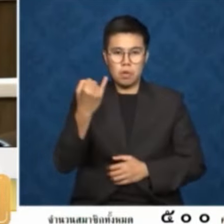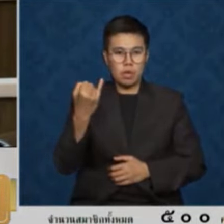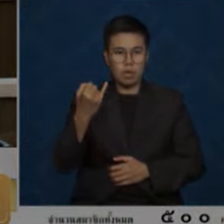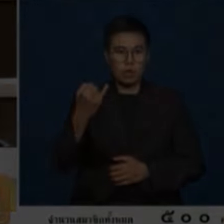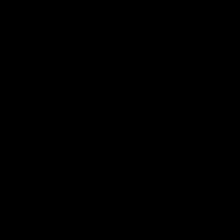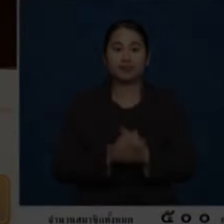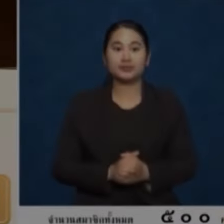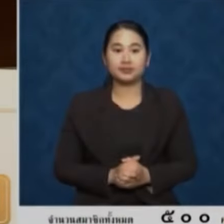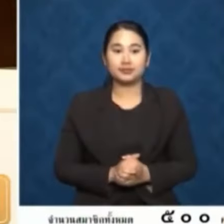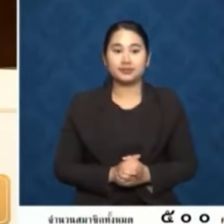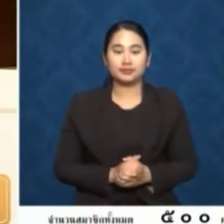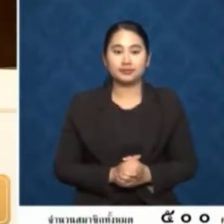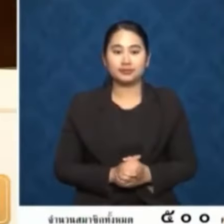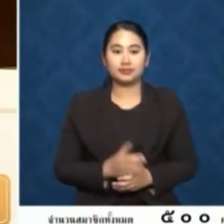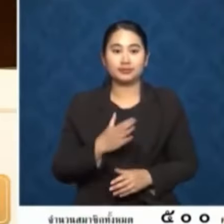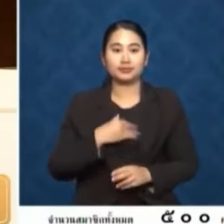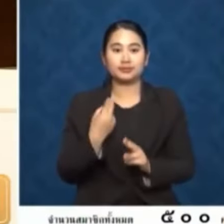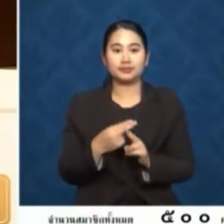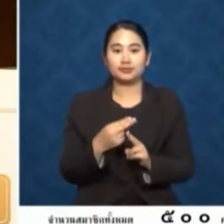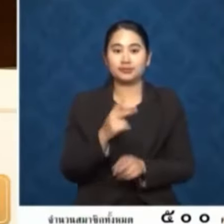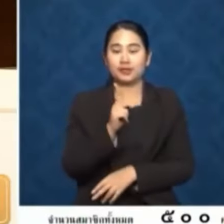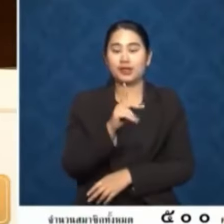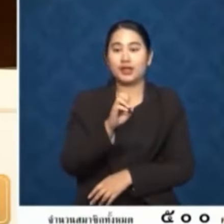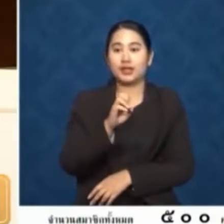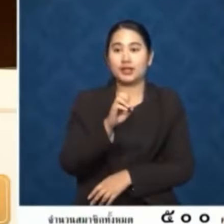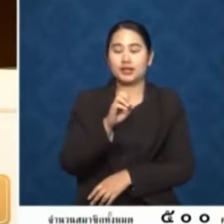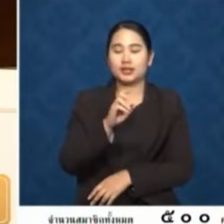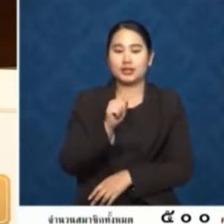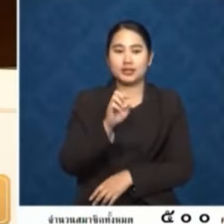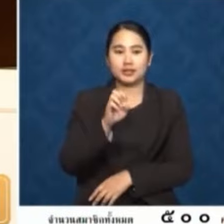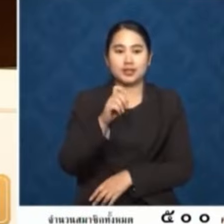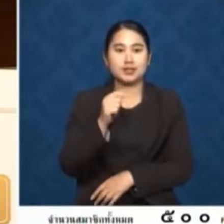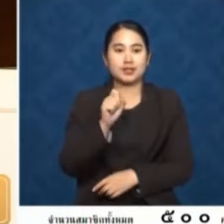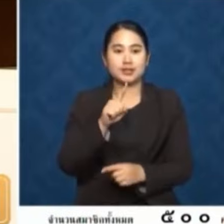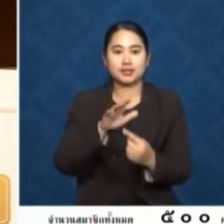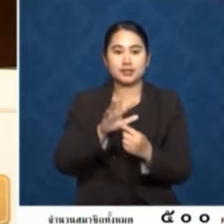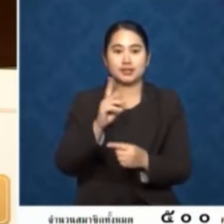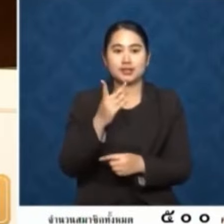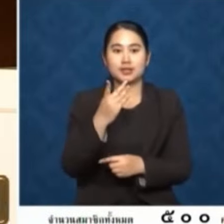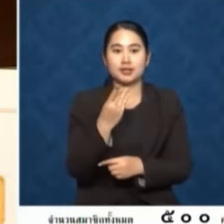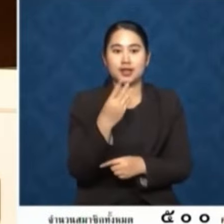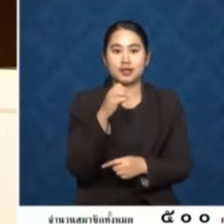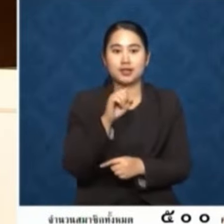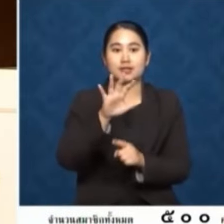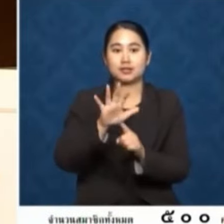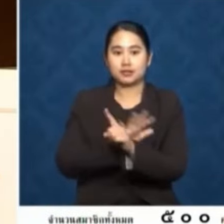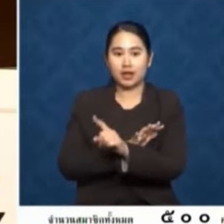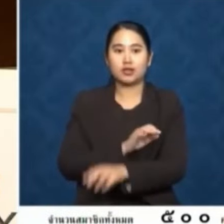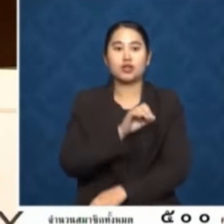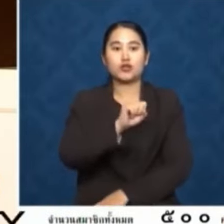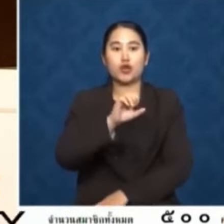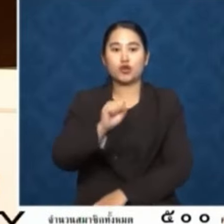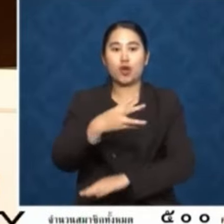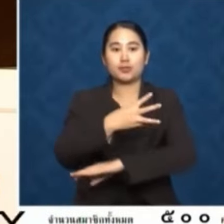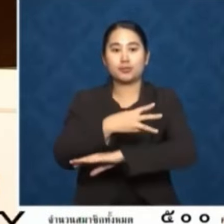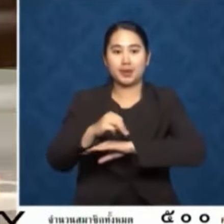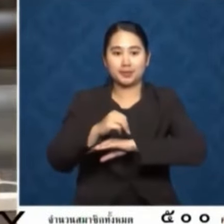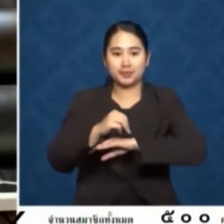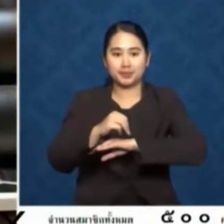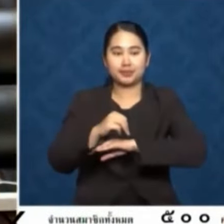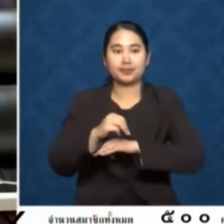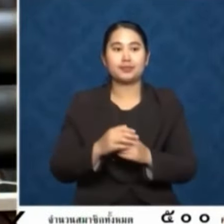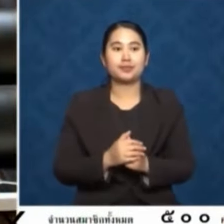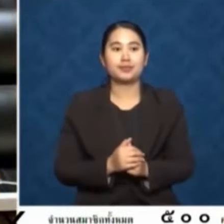านครับ กับผมนายแพทย์กิติศักดิ์คณาสวัสดิ์สมาชิกสภาผู้แทนราษฎรจังหวัดมหาสารค